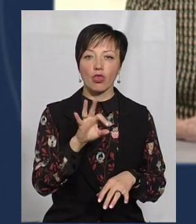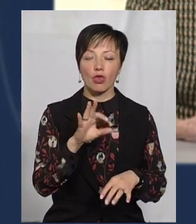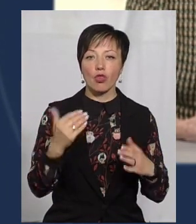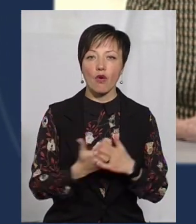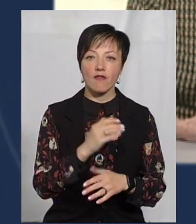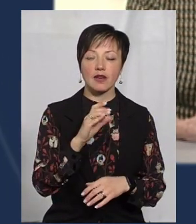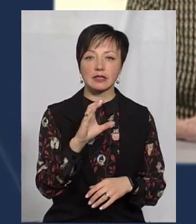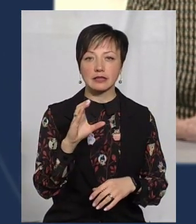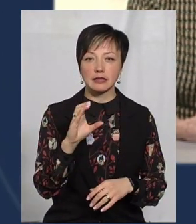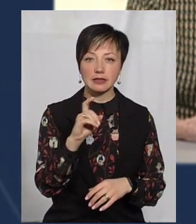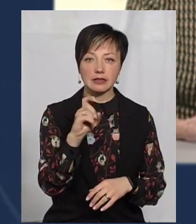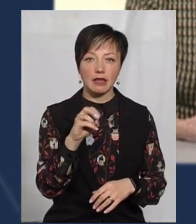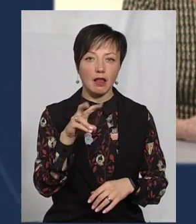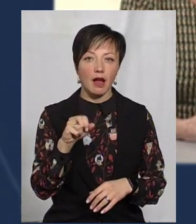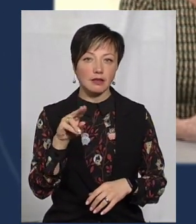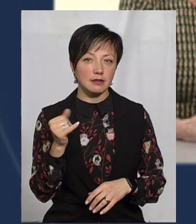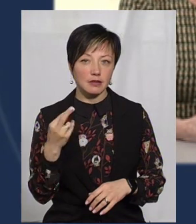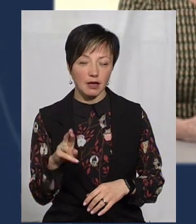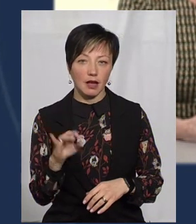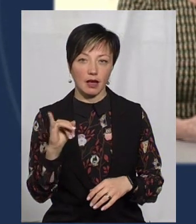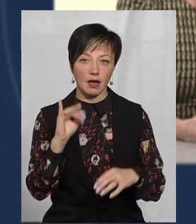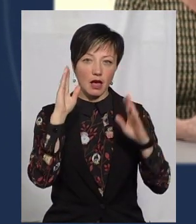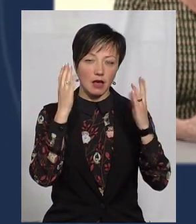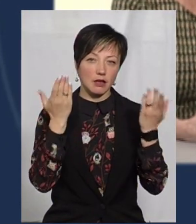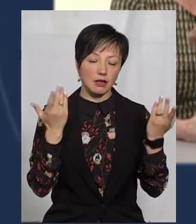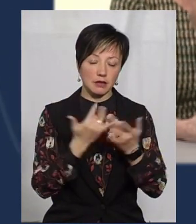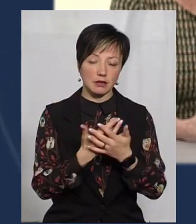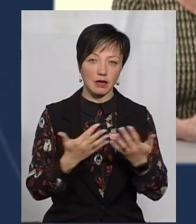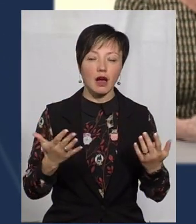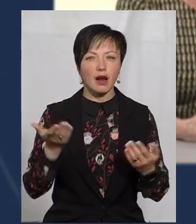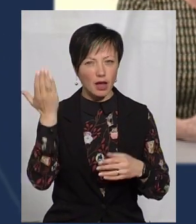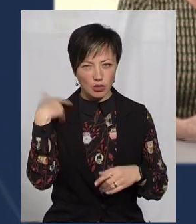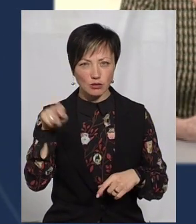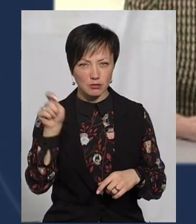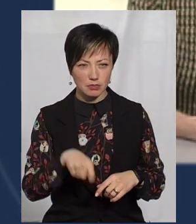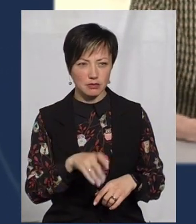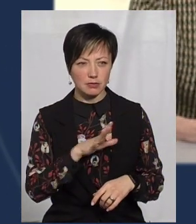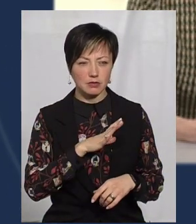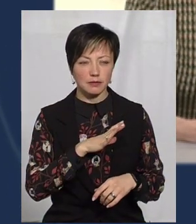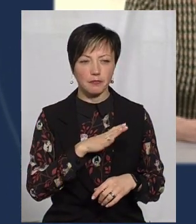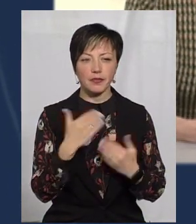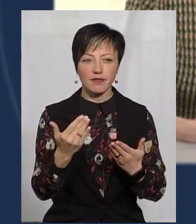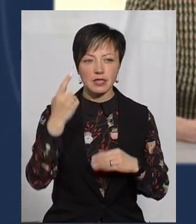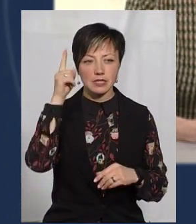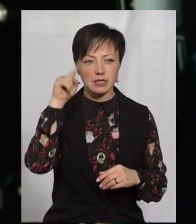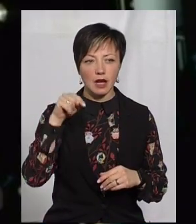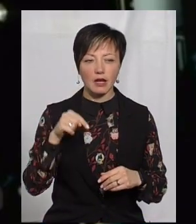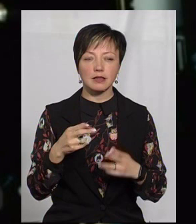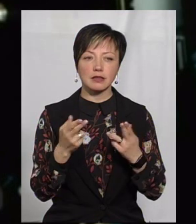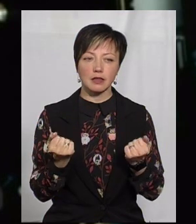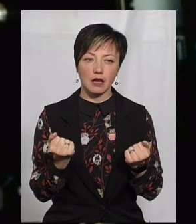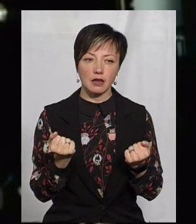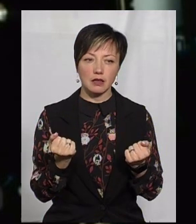чи арабських країн? Саме ці країни він називав. А можливо, вони і раніше приїздили? Ага, ви знаєте, що так,